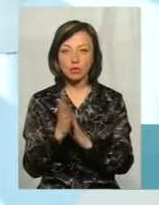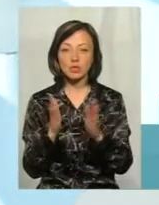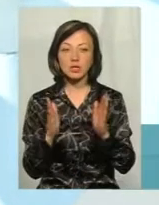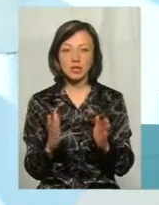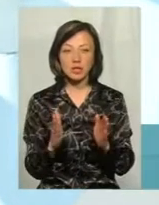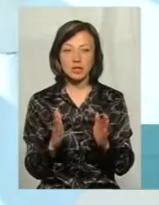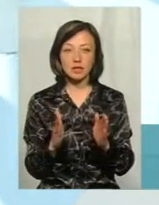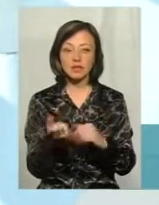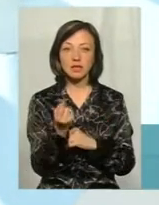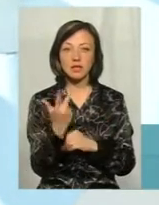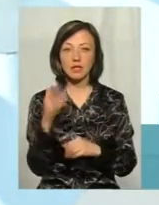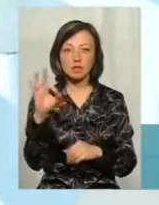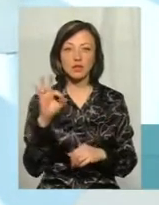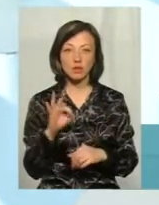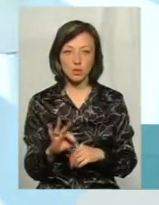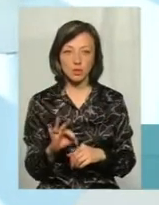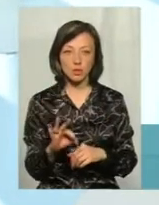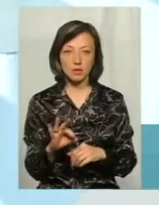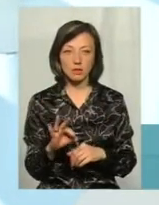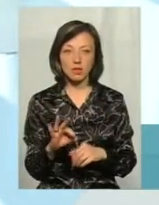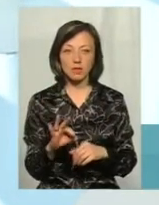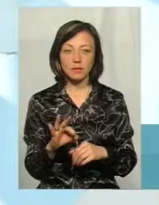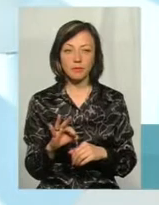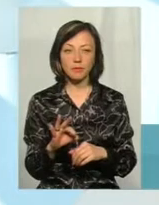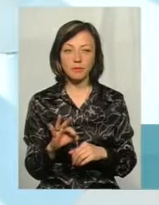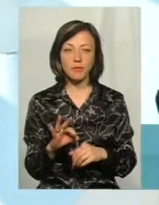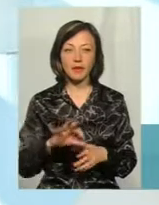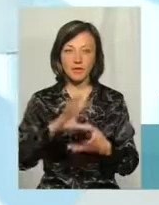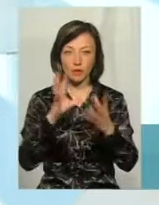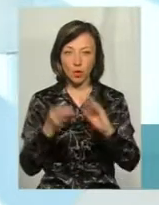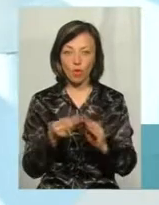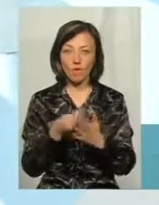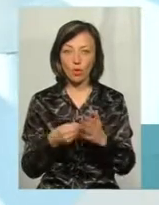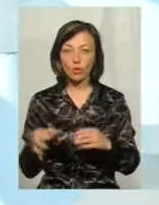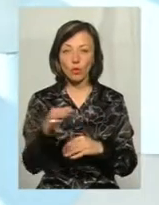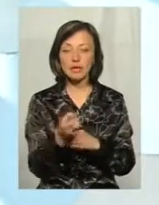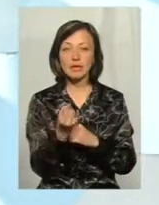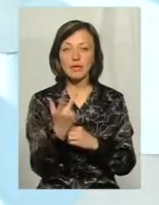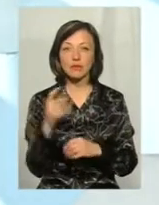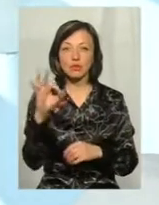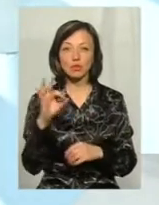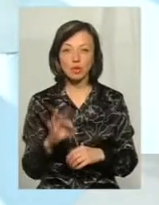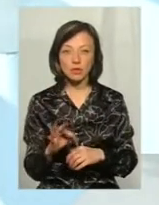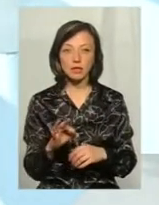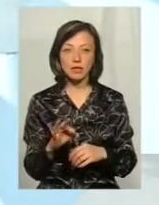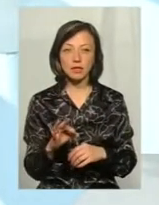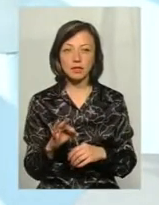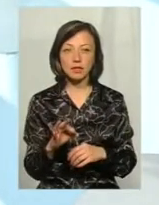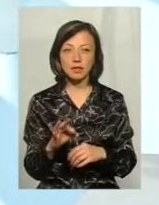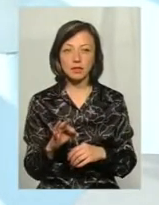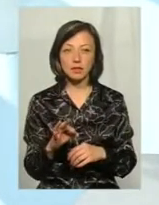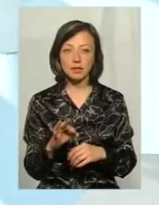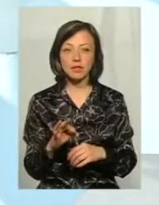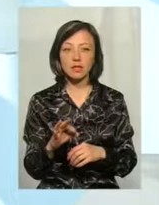тільки всього-навсього 13%, значить, вірніше, від цього, значить, фонду області лише, значить, 13%, тобто 282